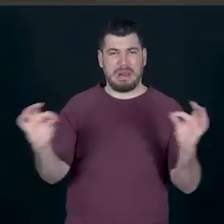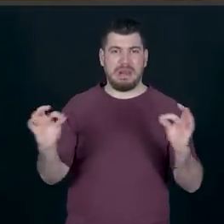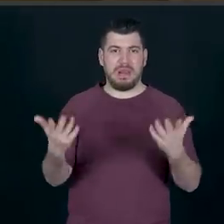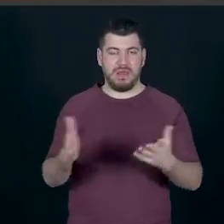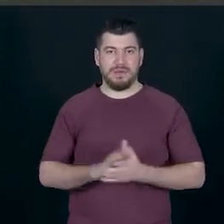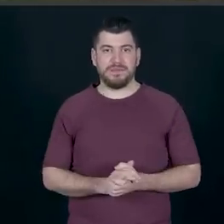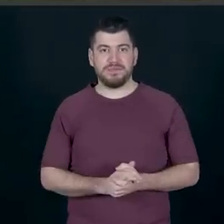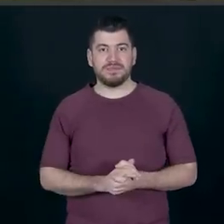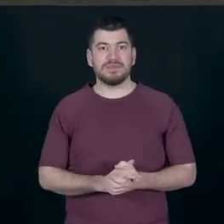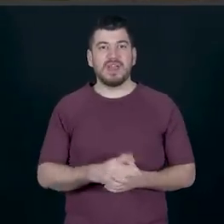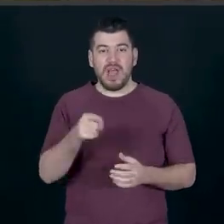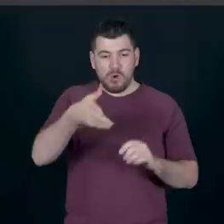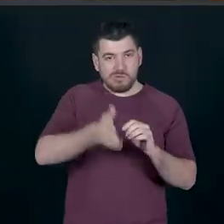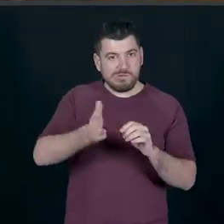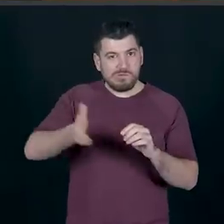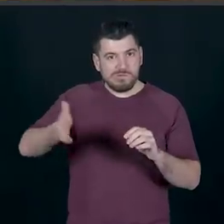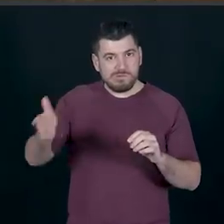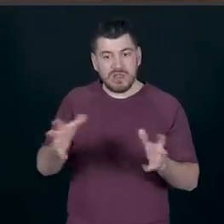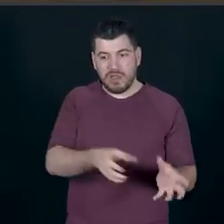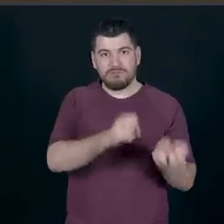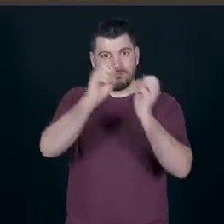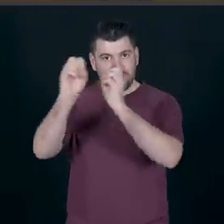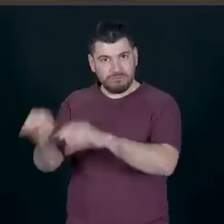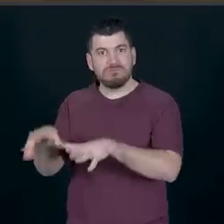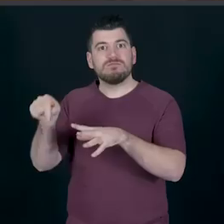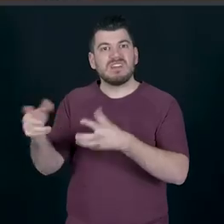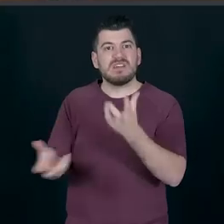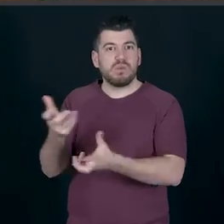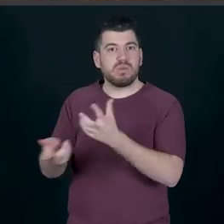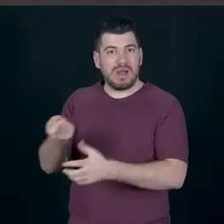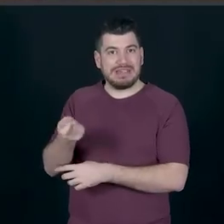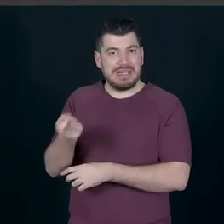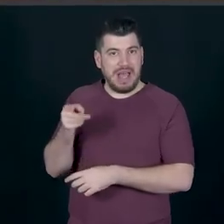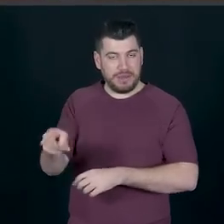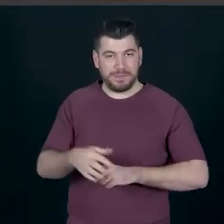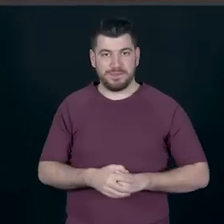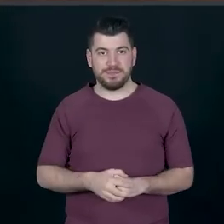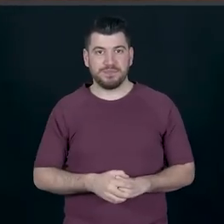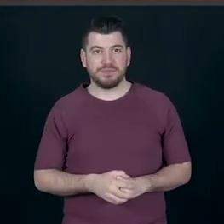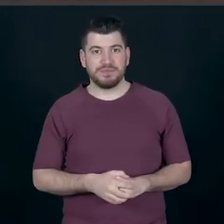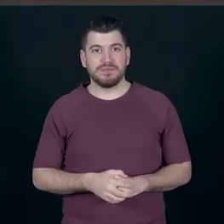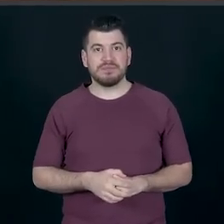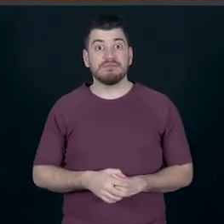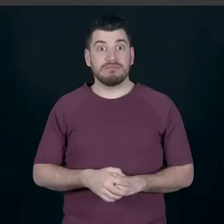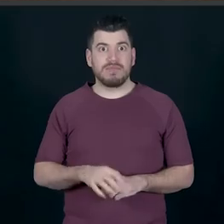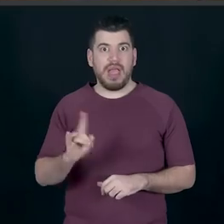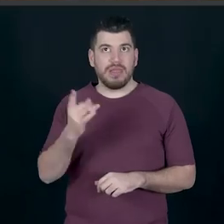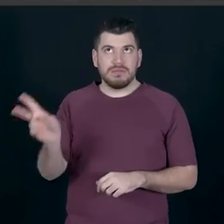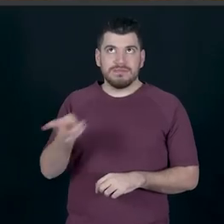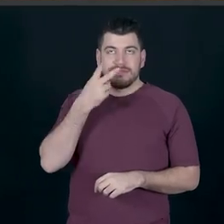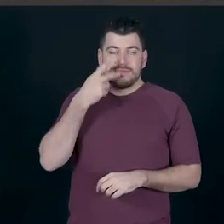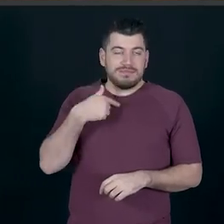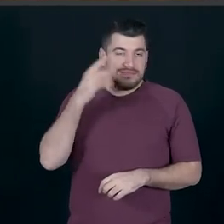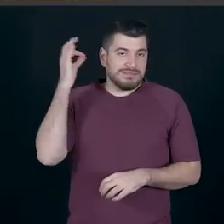πιο καλό. Όπως βλέπετε το χοντροκόβω και έτσι όπως είναι στο καυτό τηγάνι θα τα ρίξω μέσα. Ήδη άρχισαν να μυρίζουν υπέροχα,